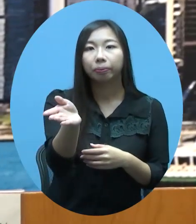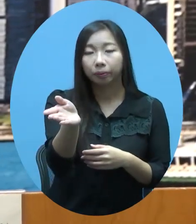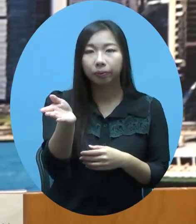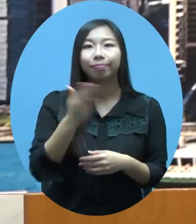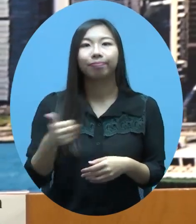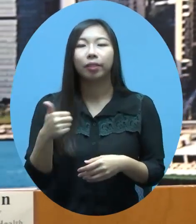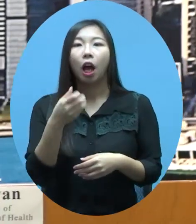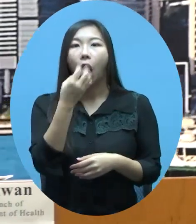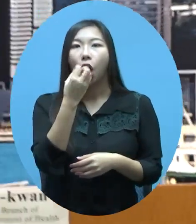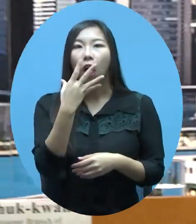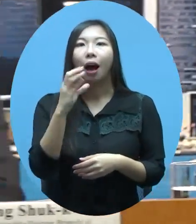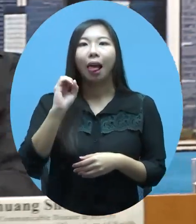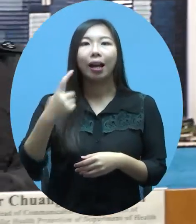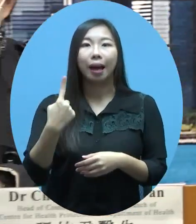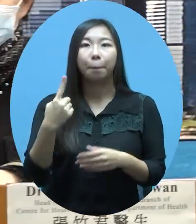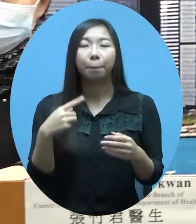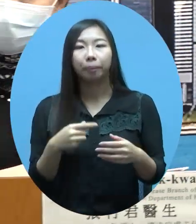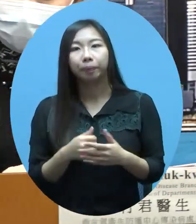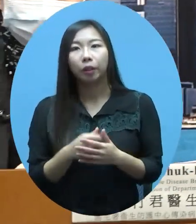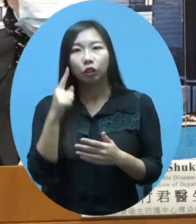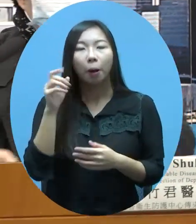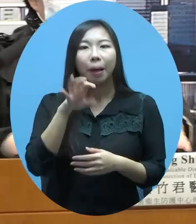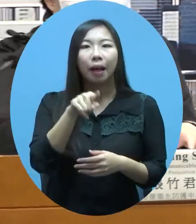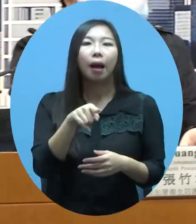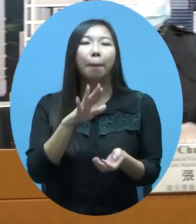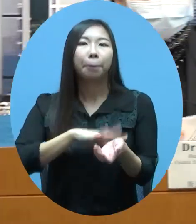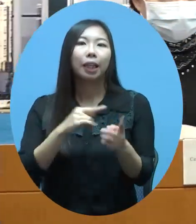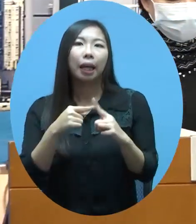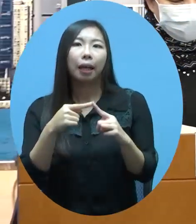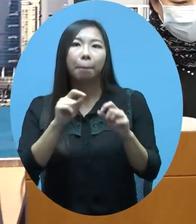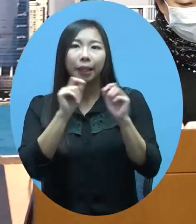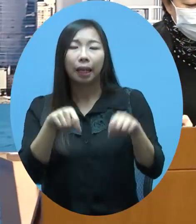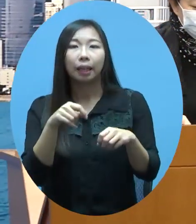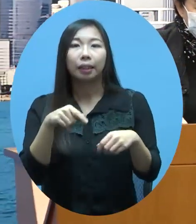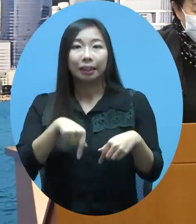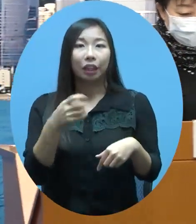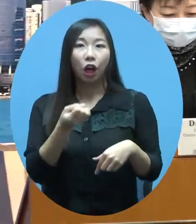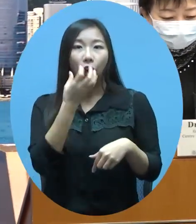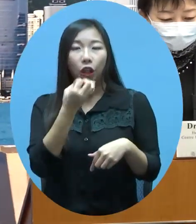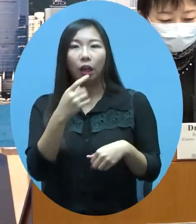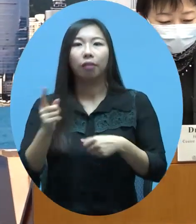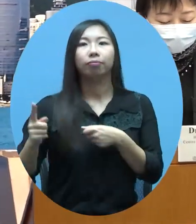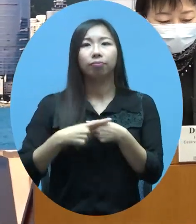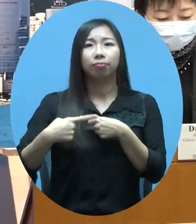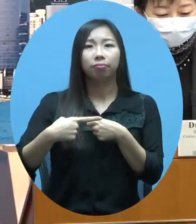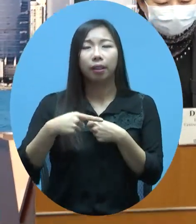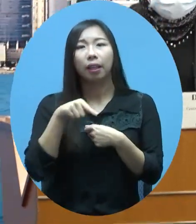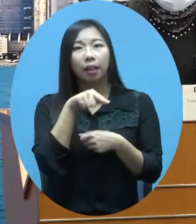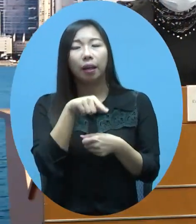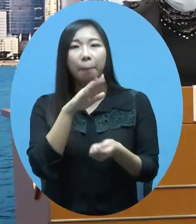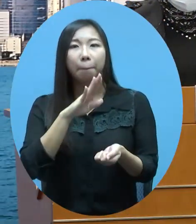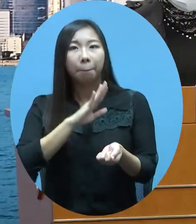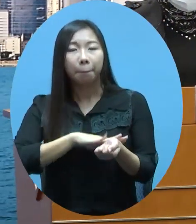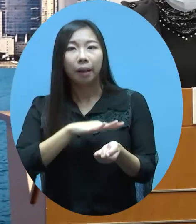你好，香港01的，都是想問一些確診者的問題。其實本港第一個確診的個案，即想問他是不是